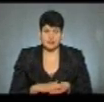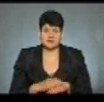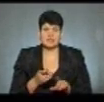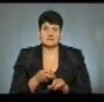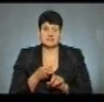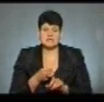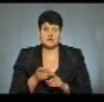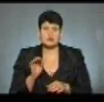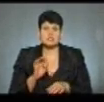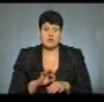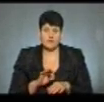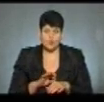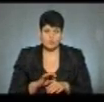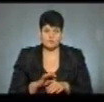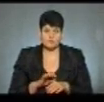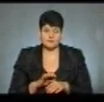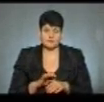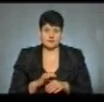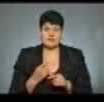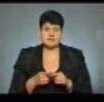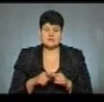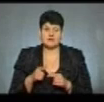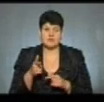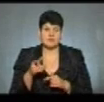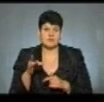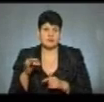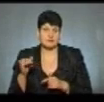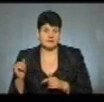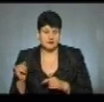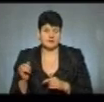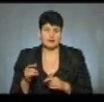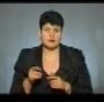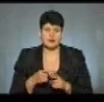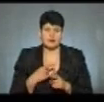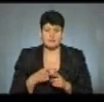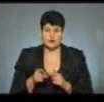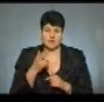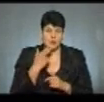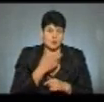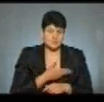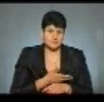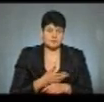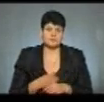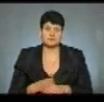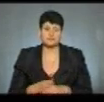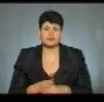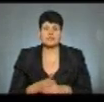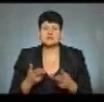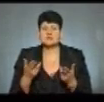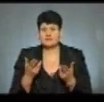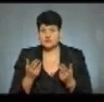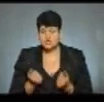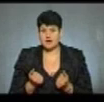інфекційного захворювання, зокрема, це гострого респіраторного вірусу, і може бути і грипу. Звичайно,